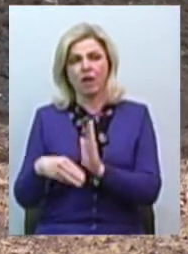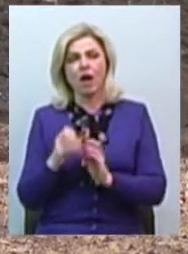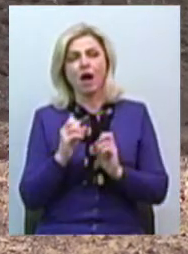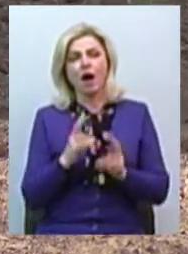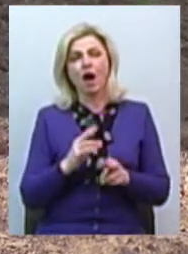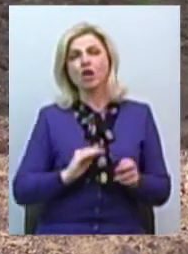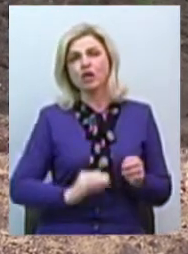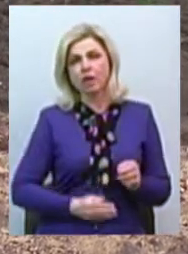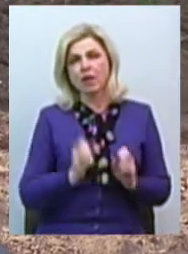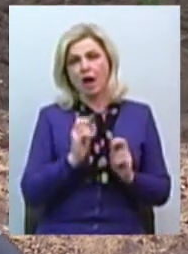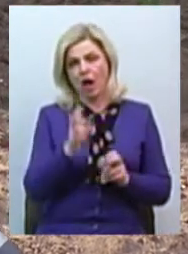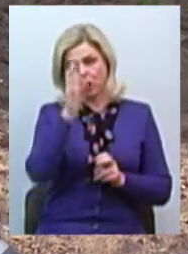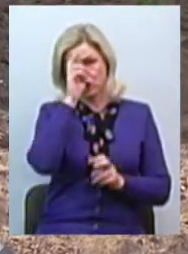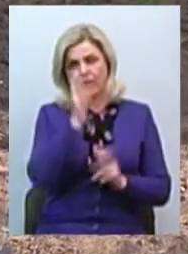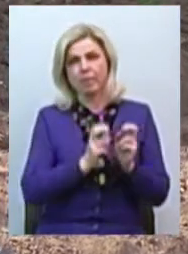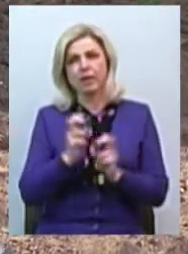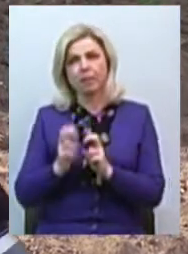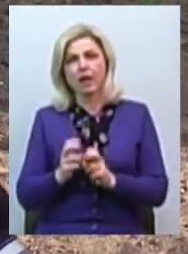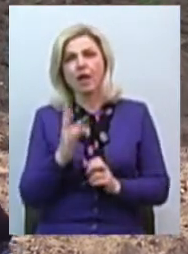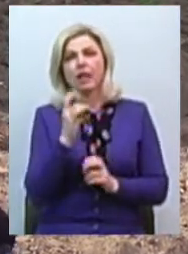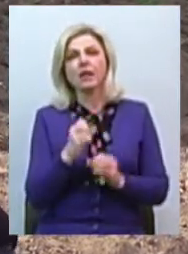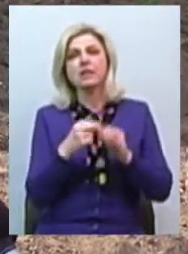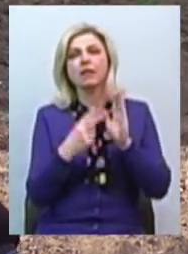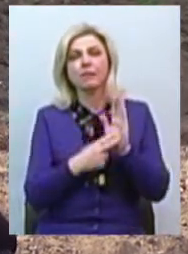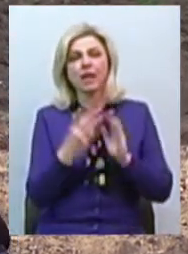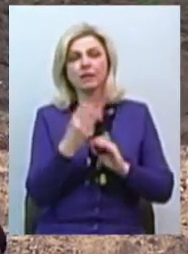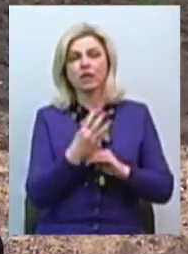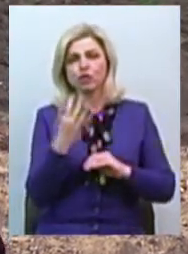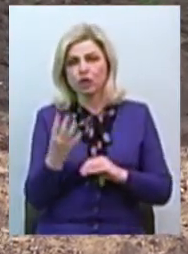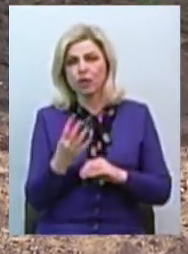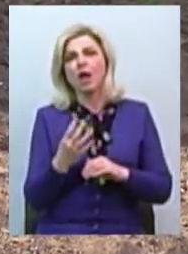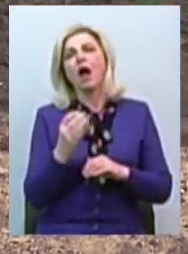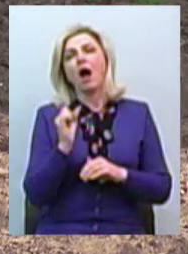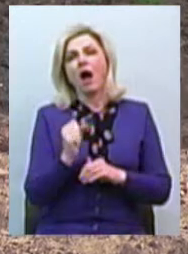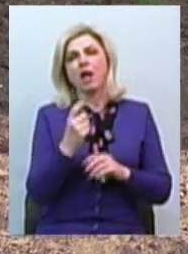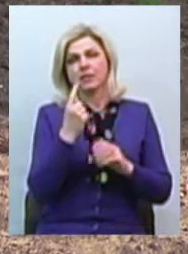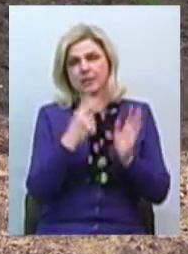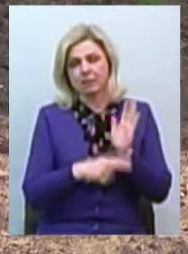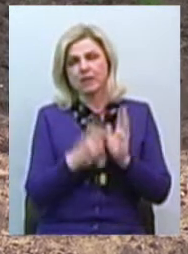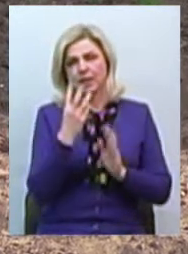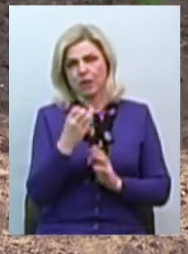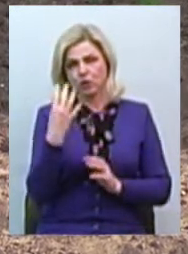осіб, а як державні підприємства. Не на 17-34, а на 170-340 тисяч